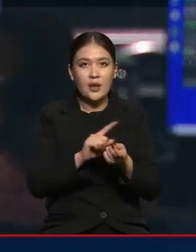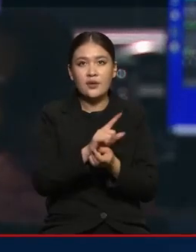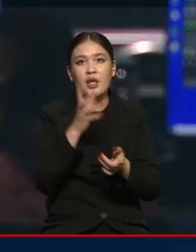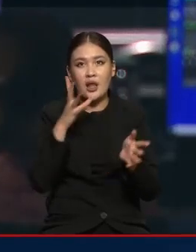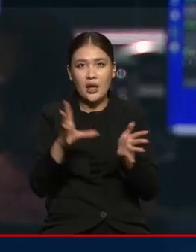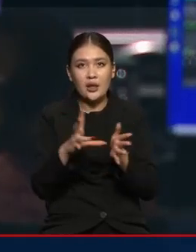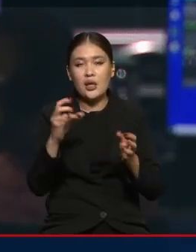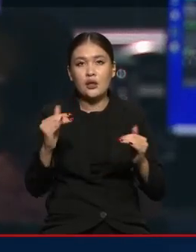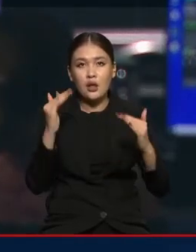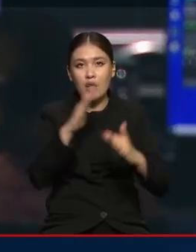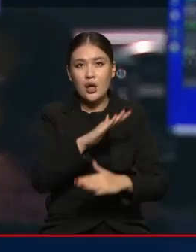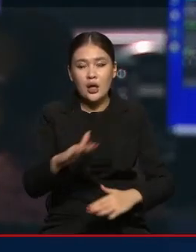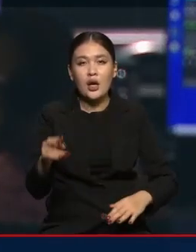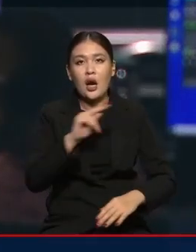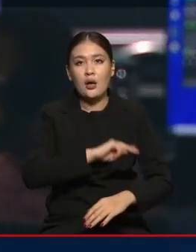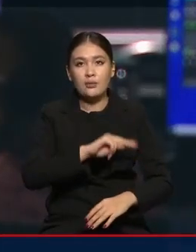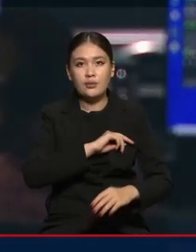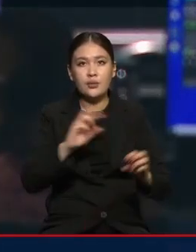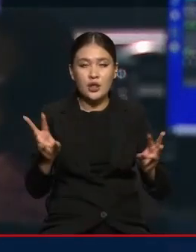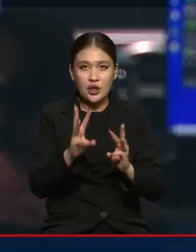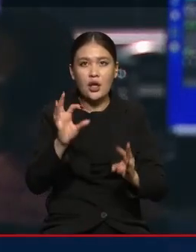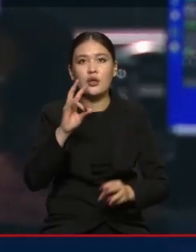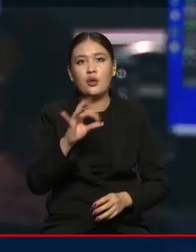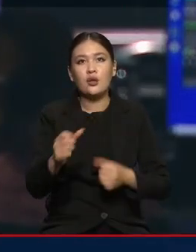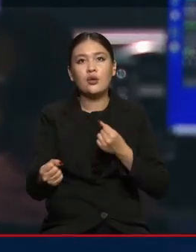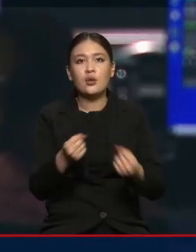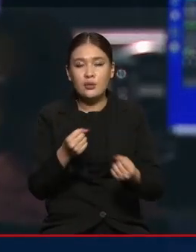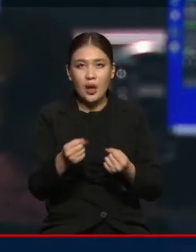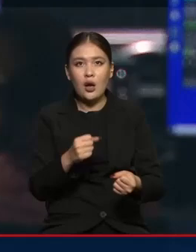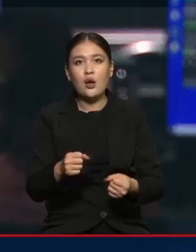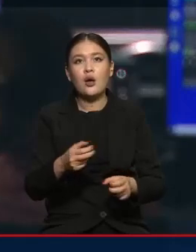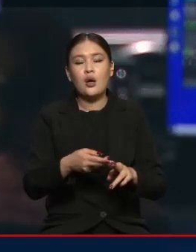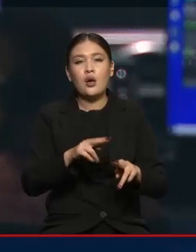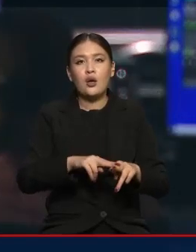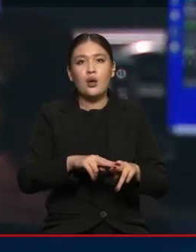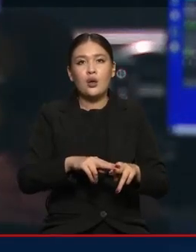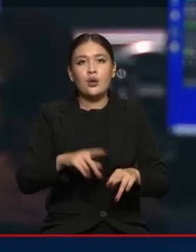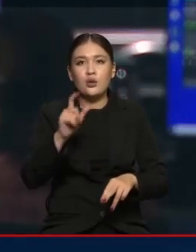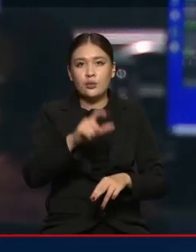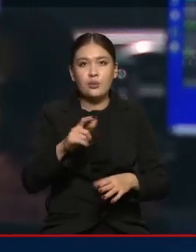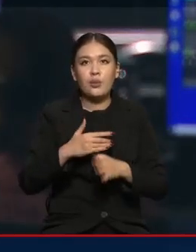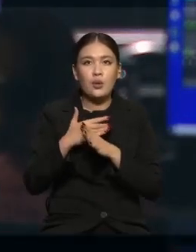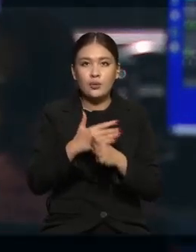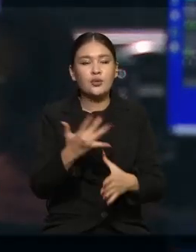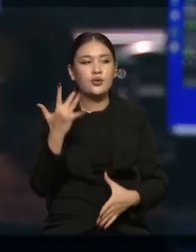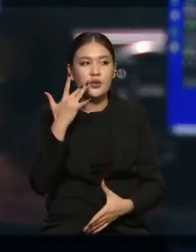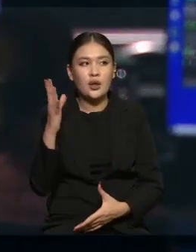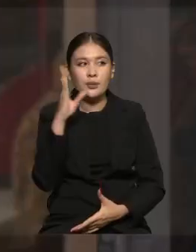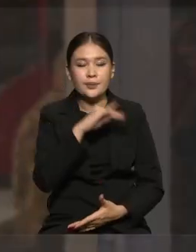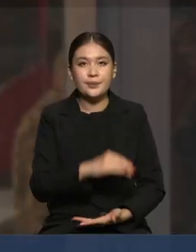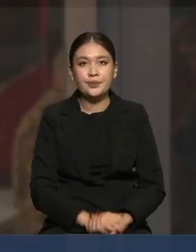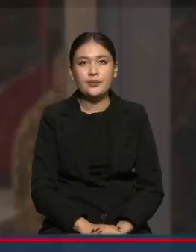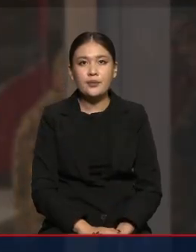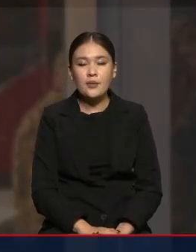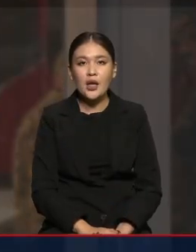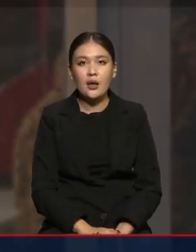только повышает эффективность работы пожарных, но и укрепляет уверенность горожан в том, что помощь всегда под рукой.